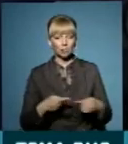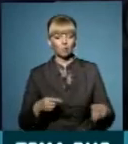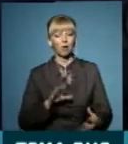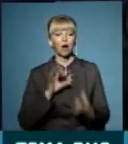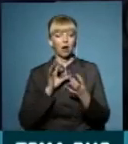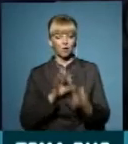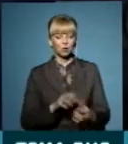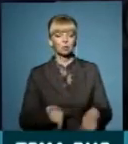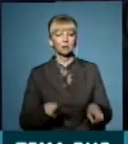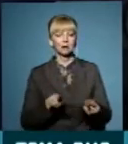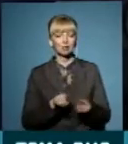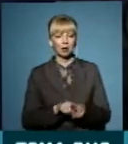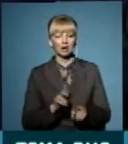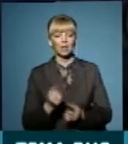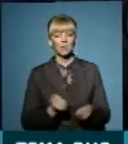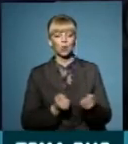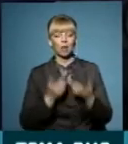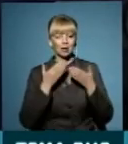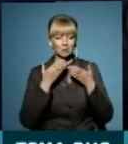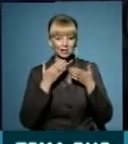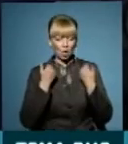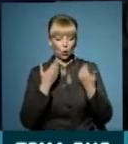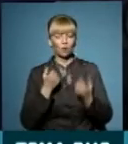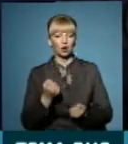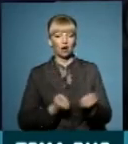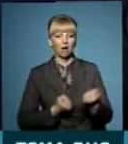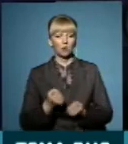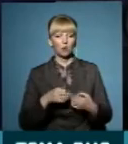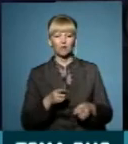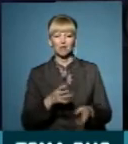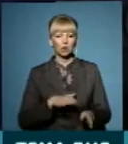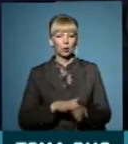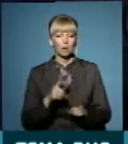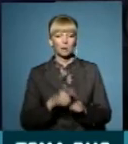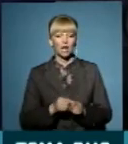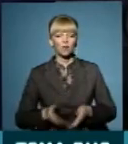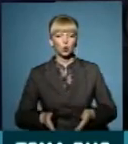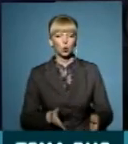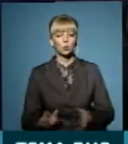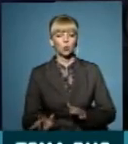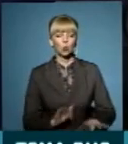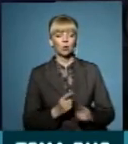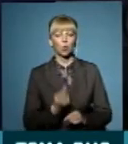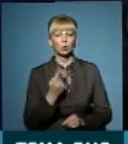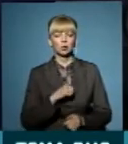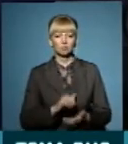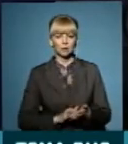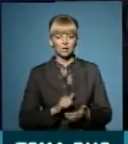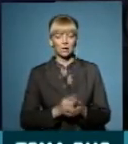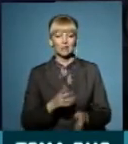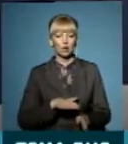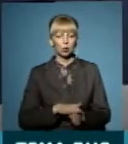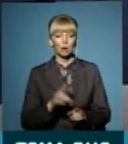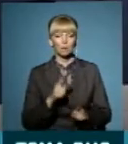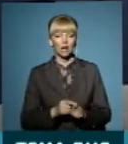автобусів, так і водії легкових автомобілів, вони не дотримуються правил дорожнього руху. Це одна із причин